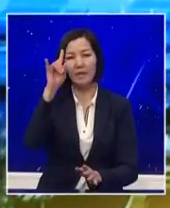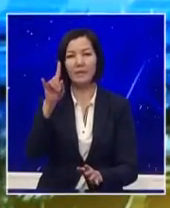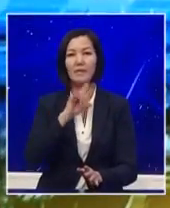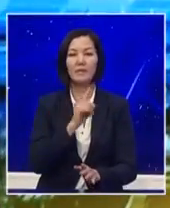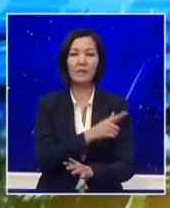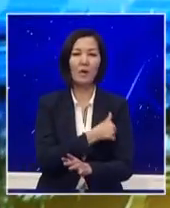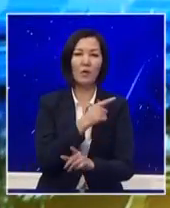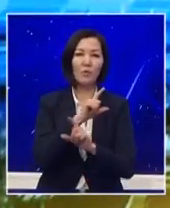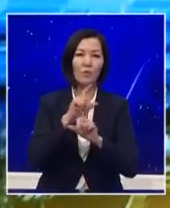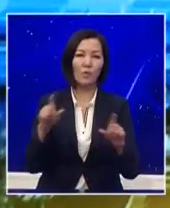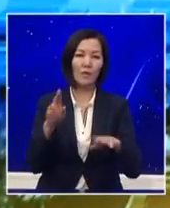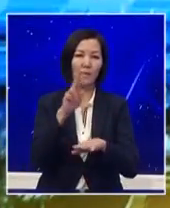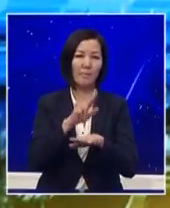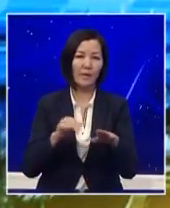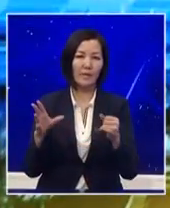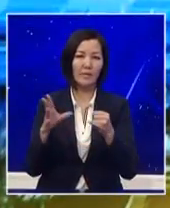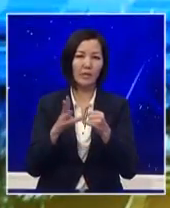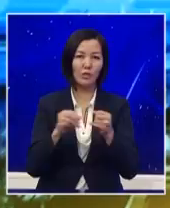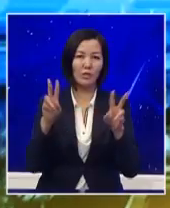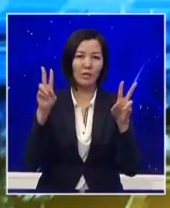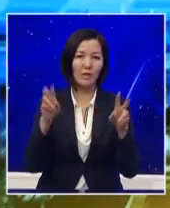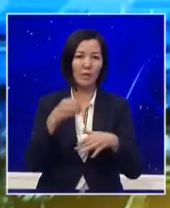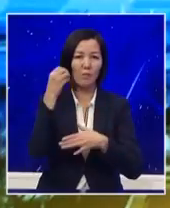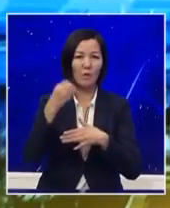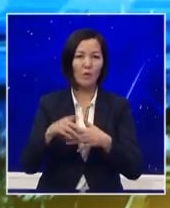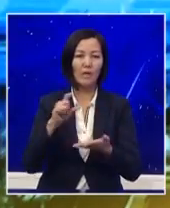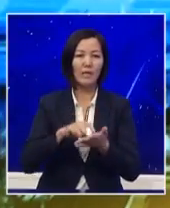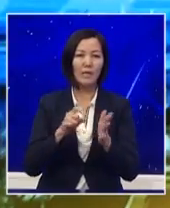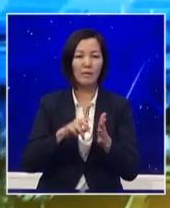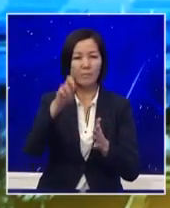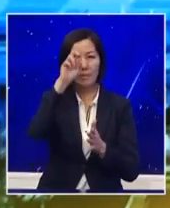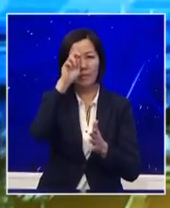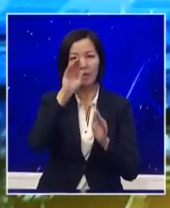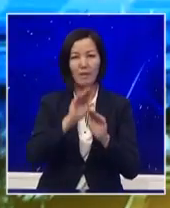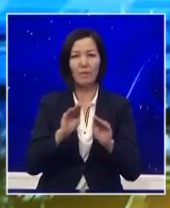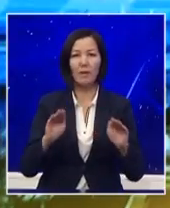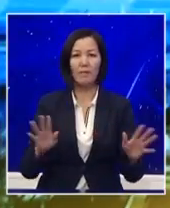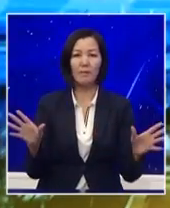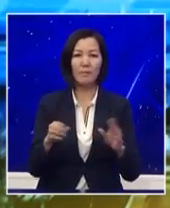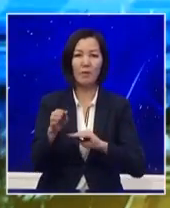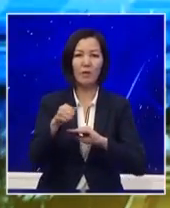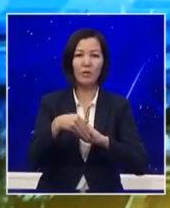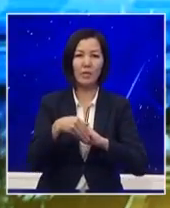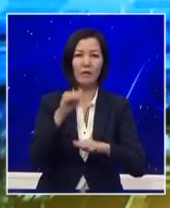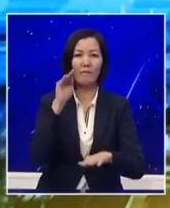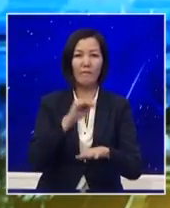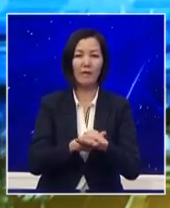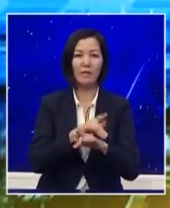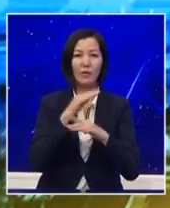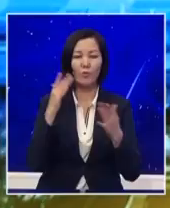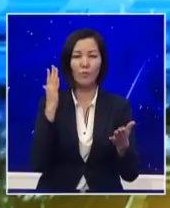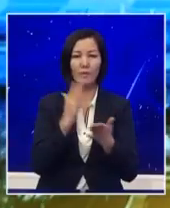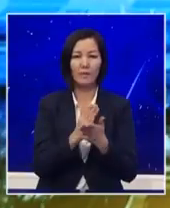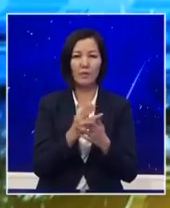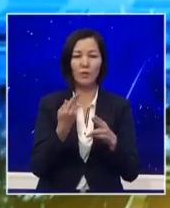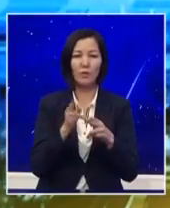Елімізде аурухана, полиция, жер мәселесі, орталық кеңселер, мемлекеттік балабақшаларда сыбайлас жемқорлықтың фактілері көп